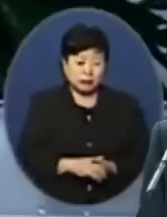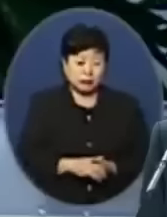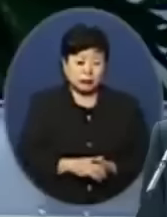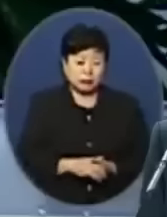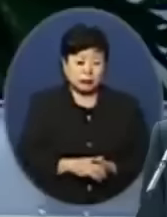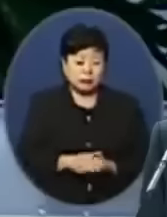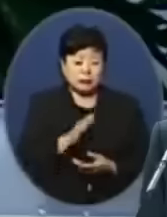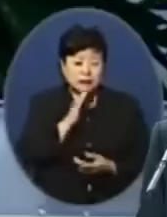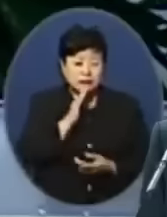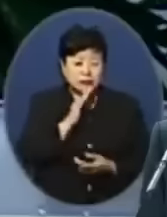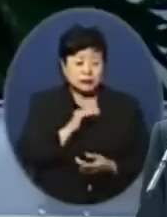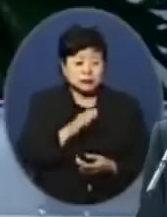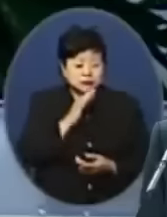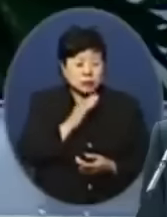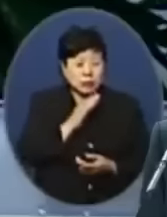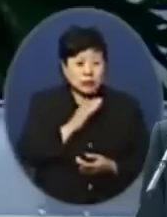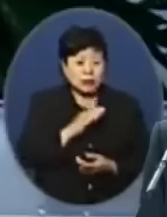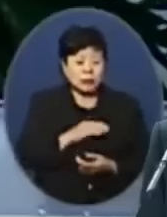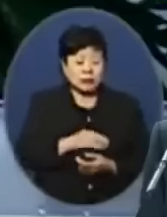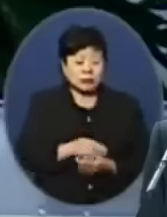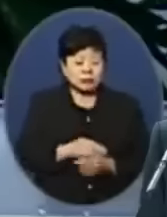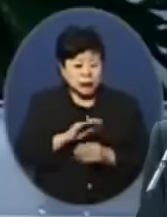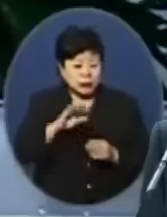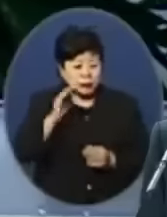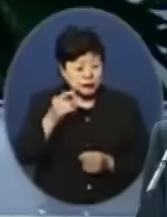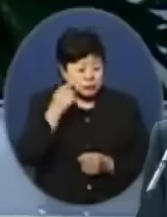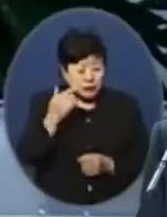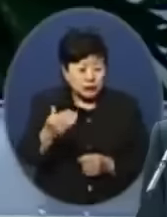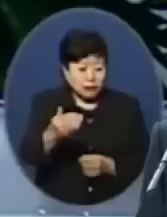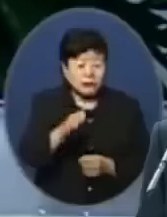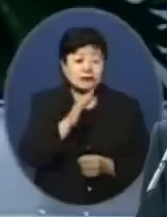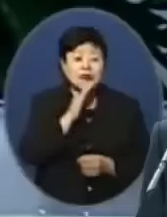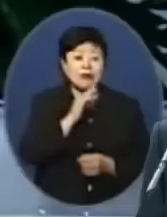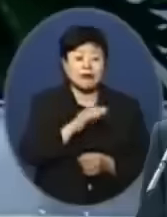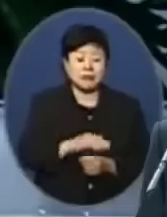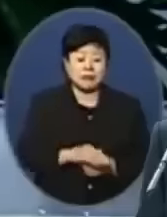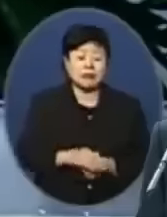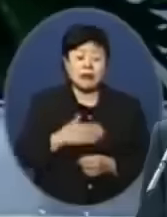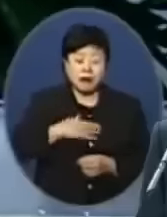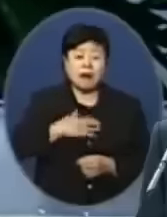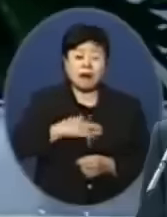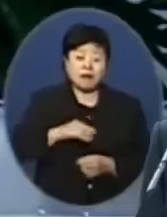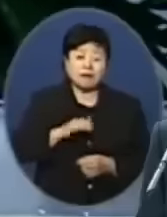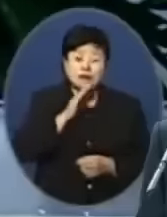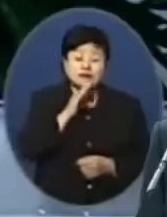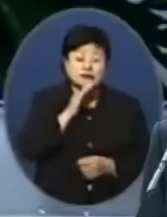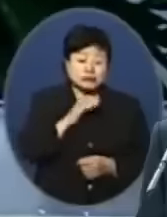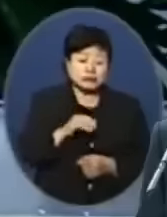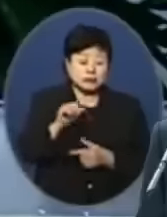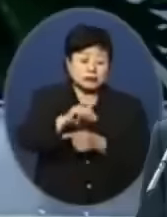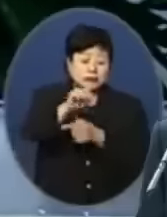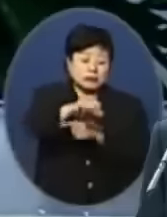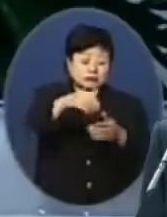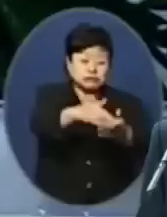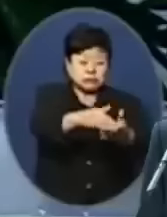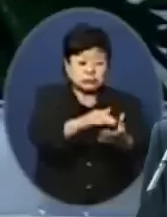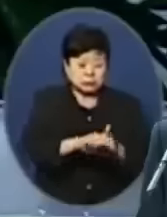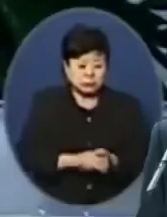finished. Is it so? Sure, it is finished. 그랬습니까? 그래. 허락되었다.